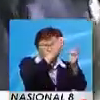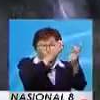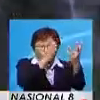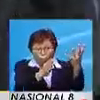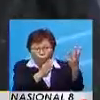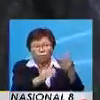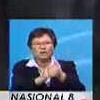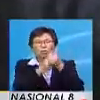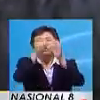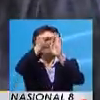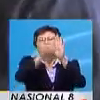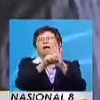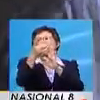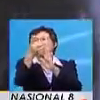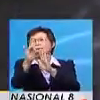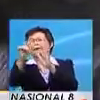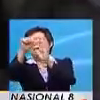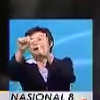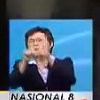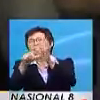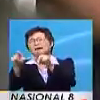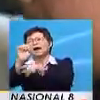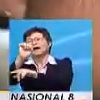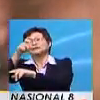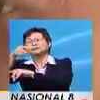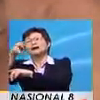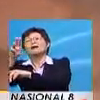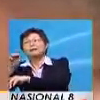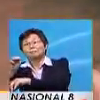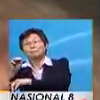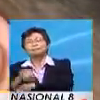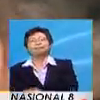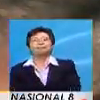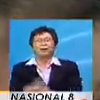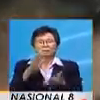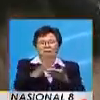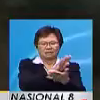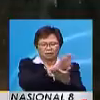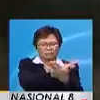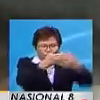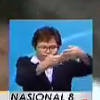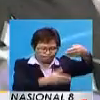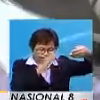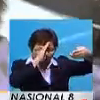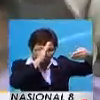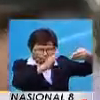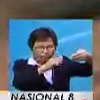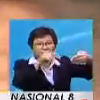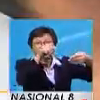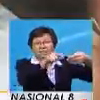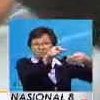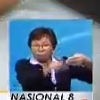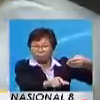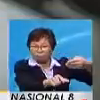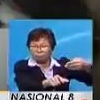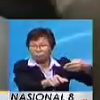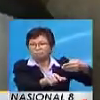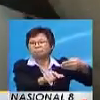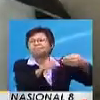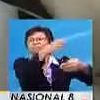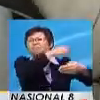lagi mengikut seksyen 18 akta sama berdasarkan kertas pertuduhan othman didakwa menggunakan